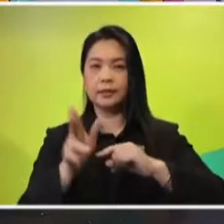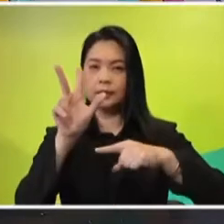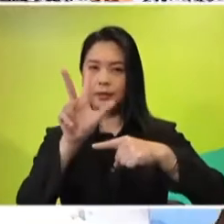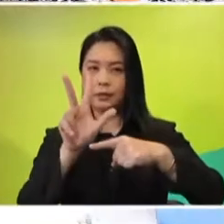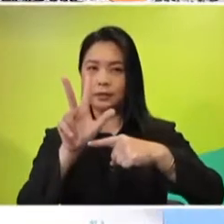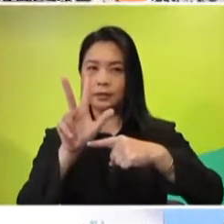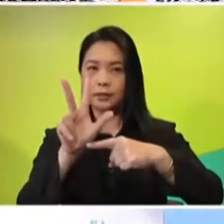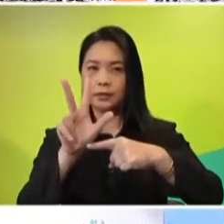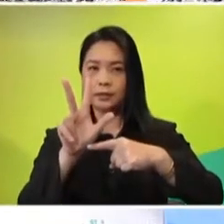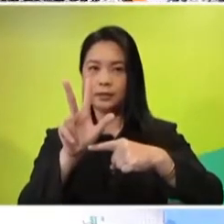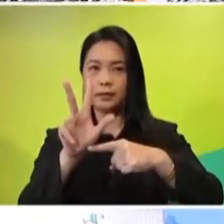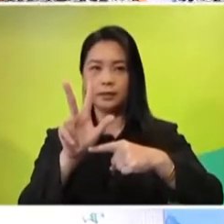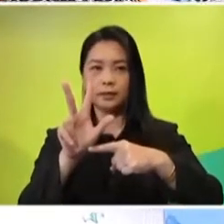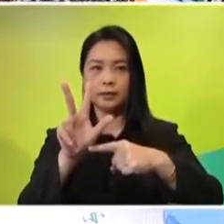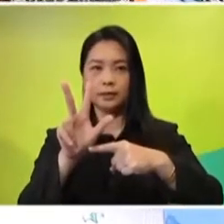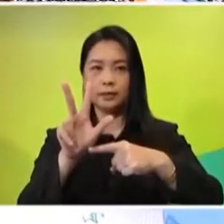ialah